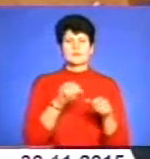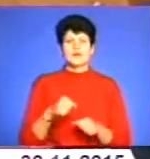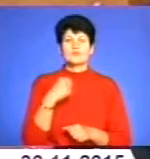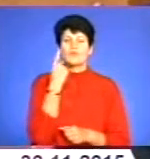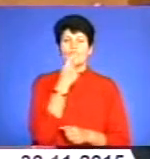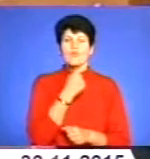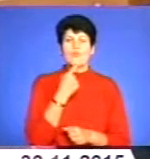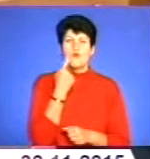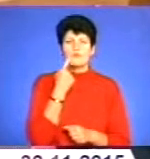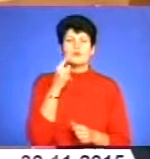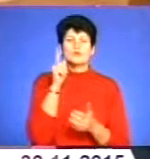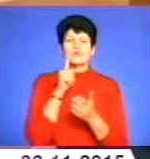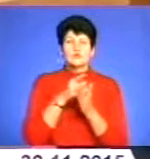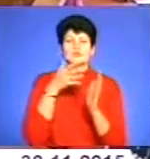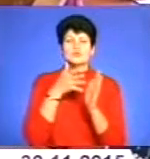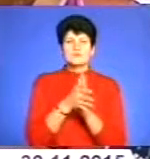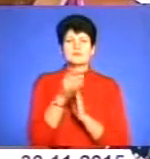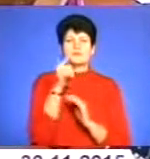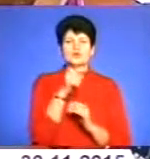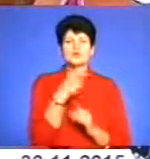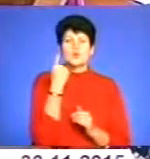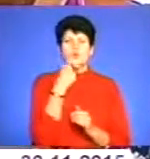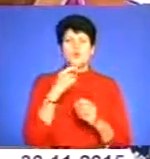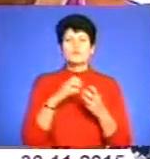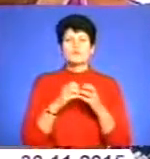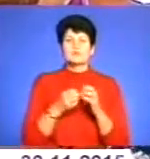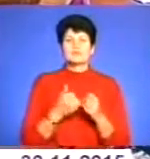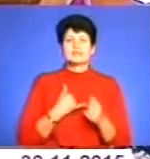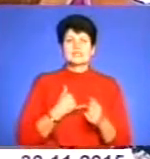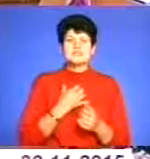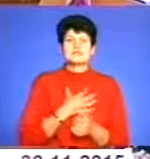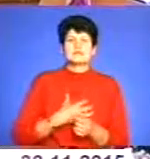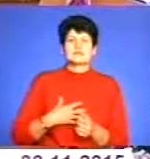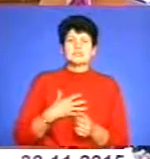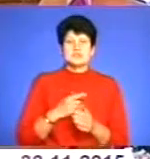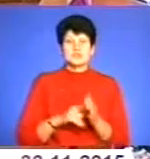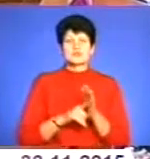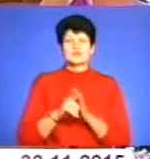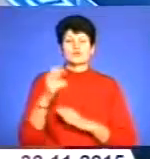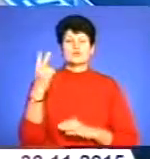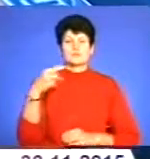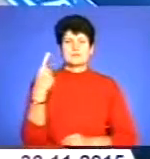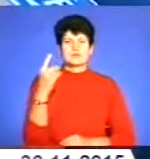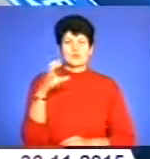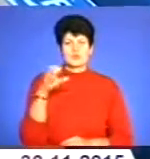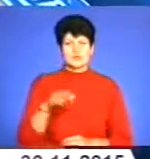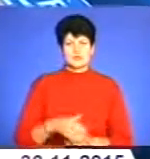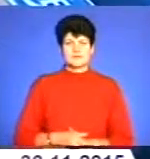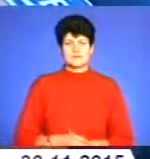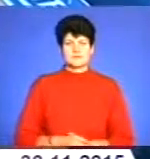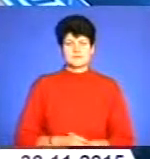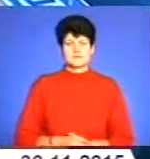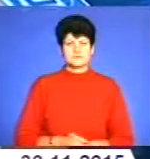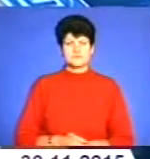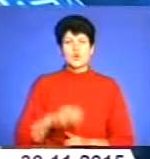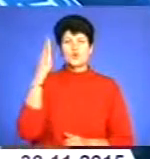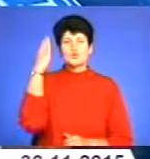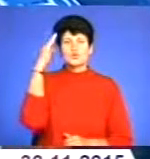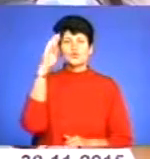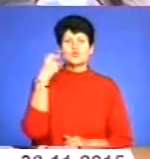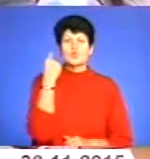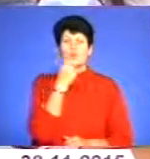Ми повинні бути свідомі того, що мовна проблема для нас актуальна і на початку 21-го століття. Ліна Костенко. Чужу мову